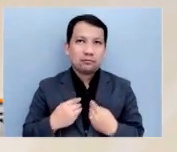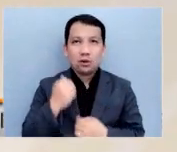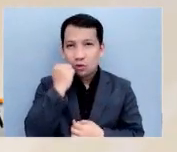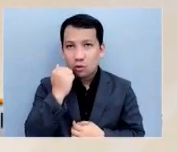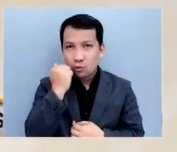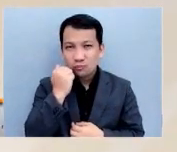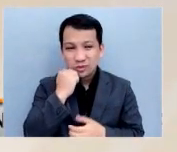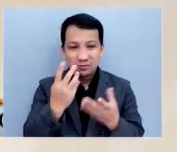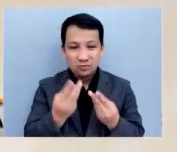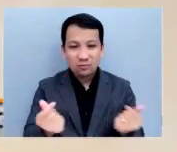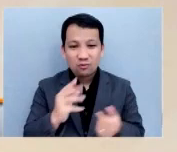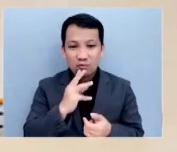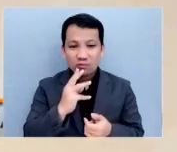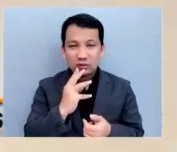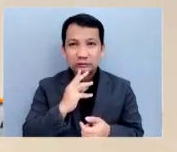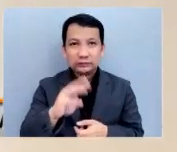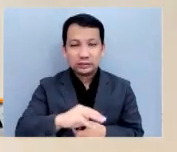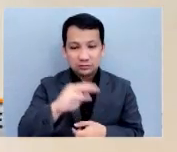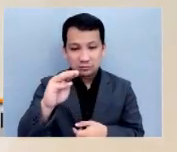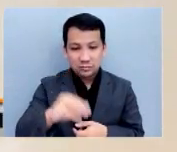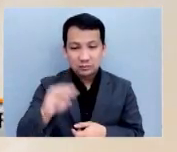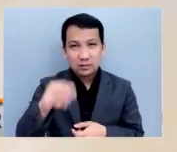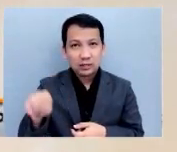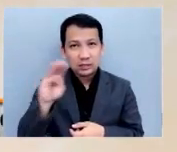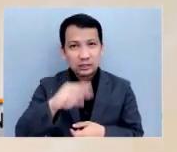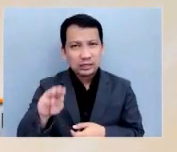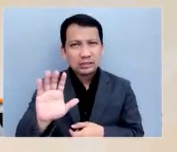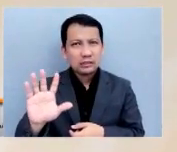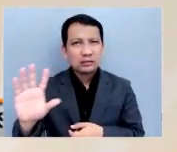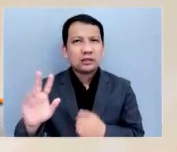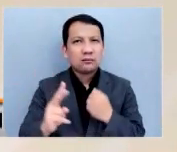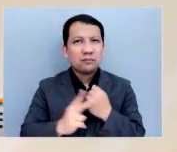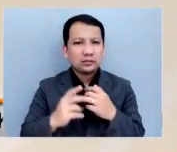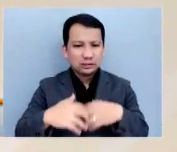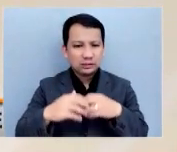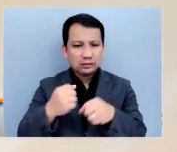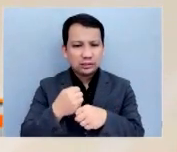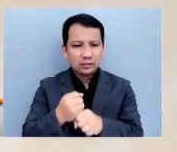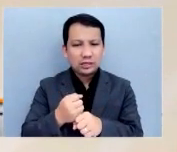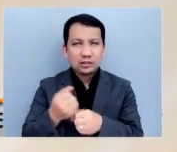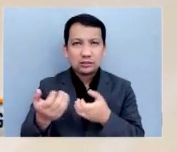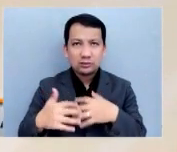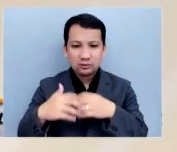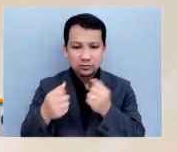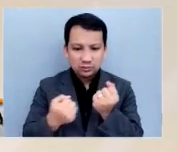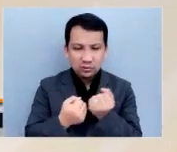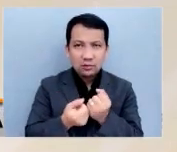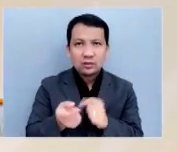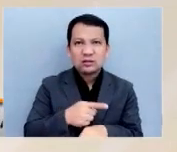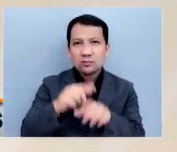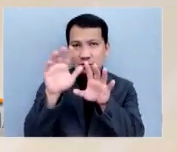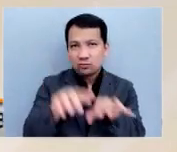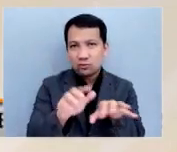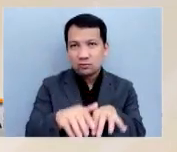water interruption ng Maynilad. Dapat daw namuhunan ito para sa pasilidad at pagkukunan ng supply, hindi yung aasa lang sa ulan at